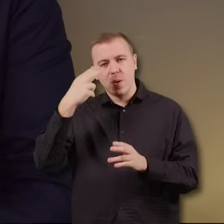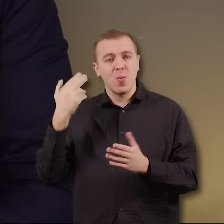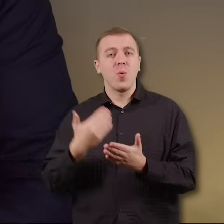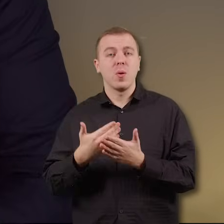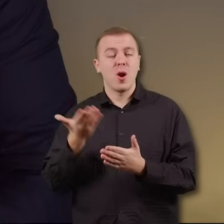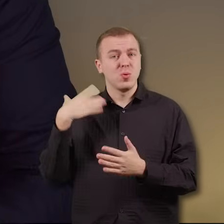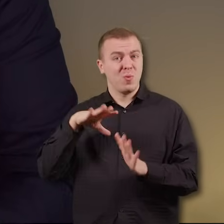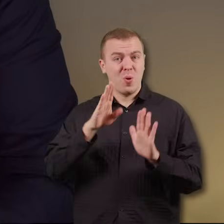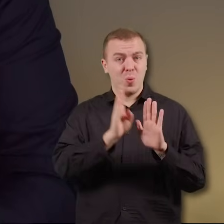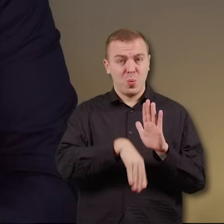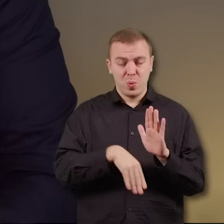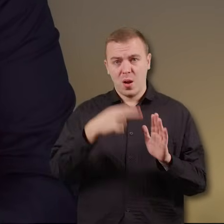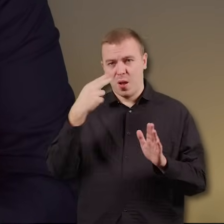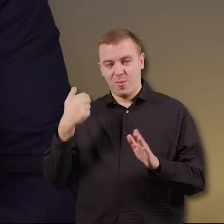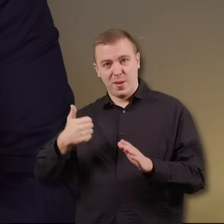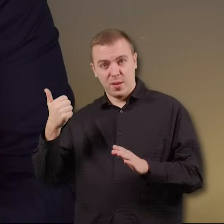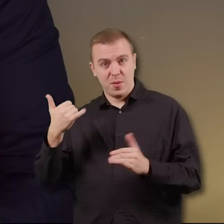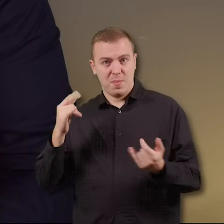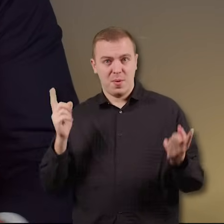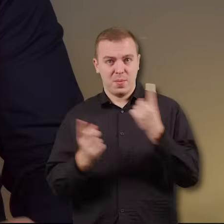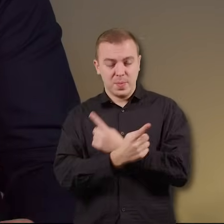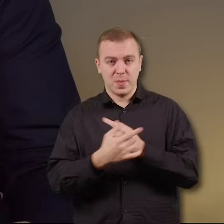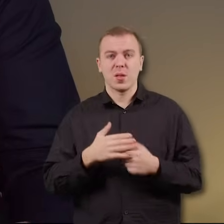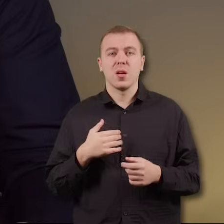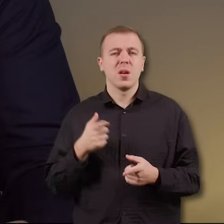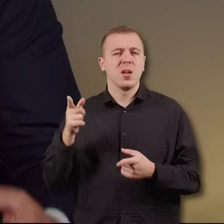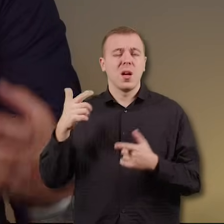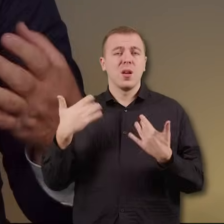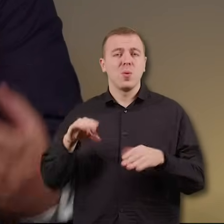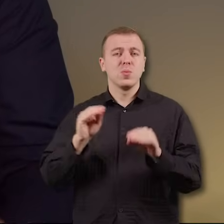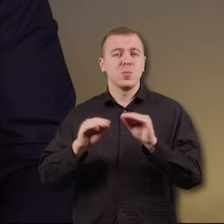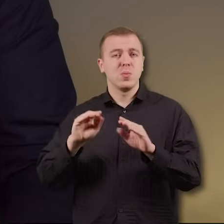buvo blogesni. Ir tas pavyzdys buvo labai paprastas. Jie įkūrė fondą,